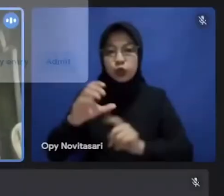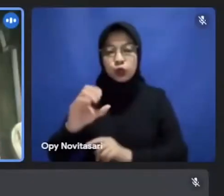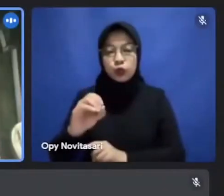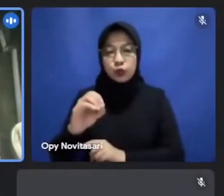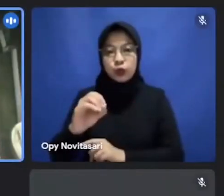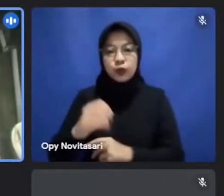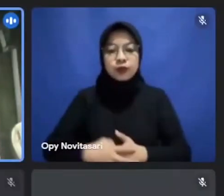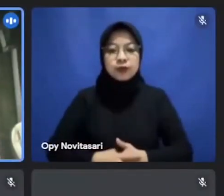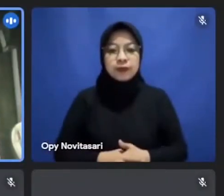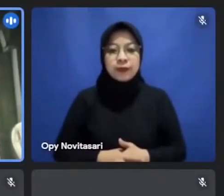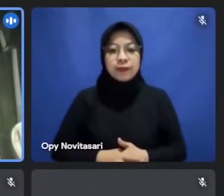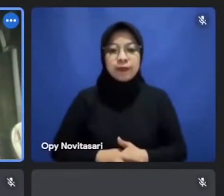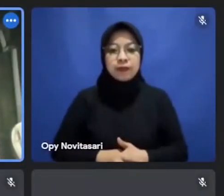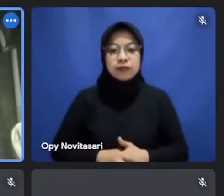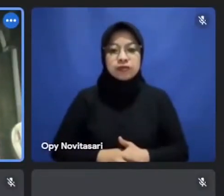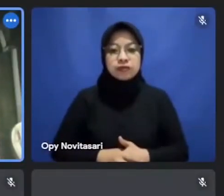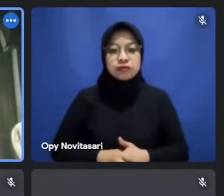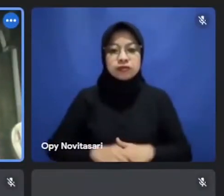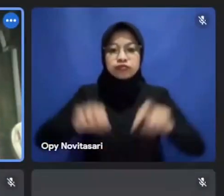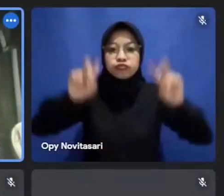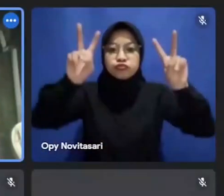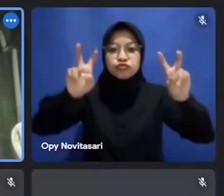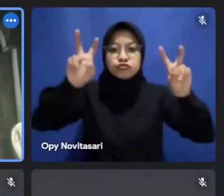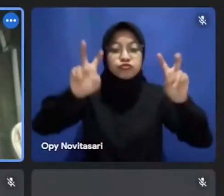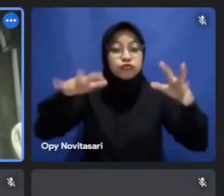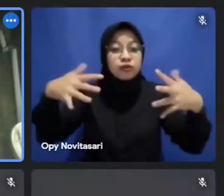eh dengan yang